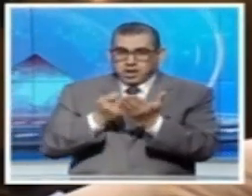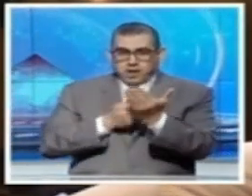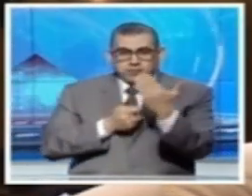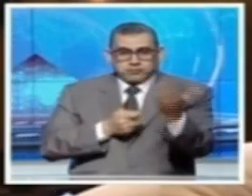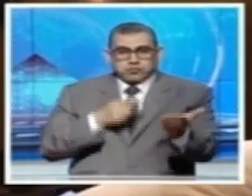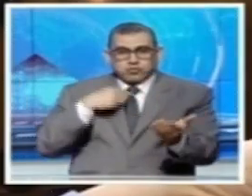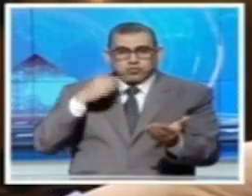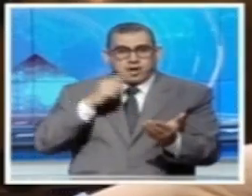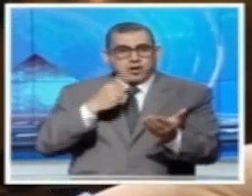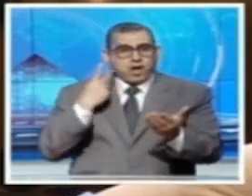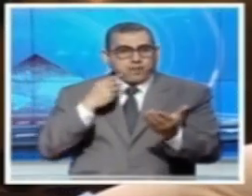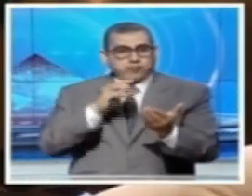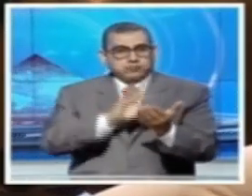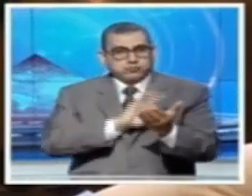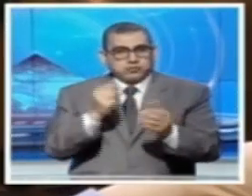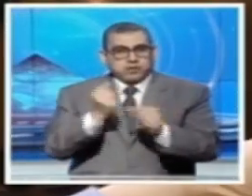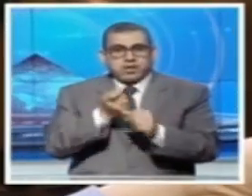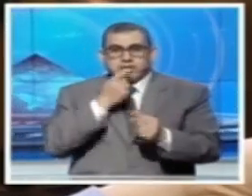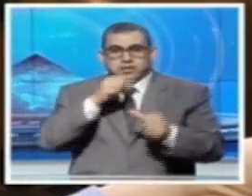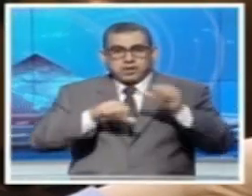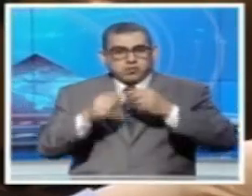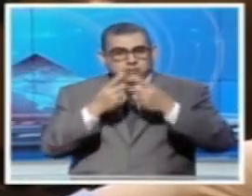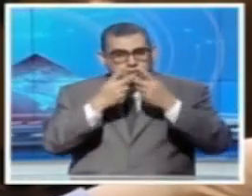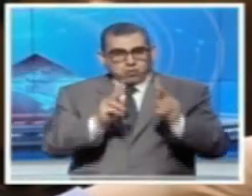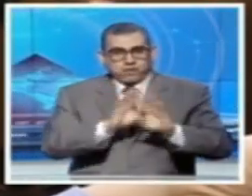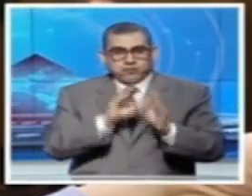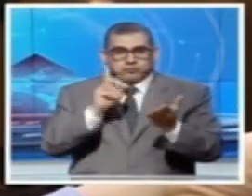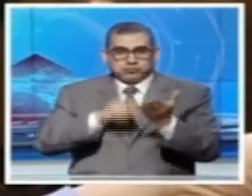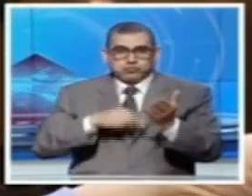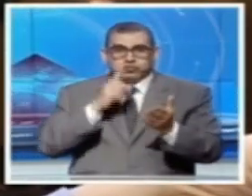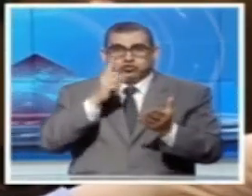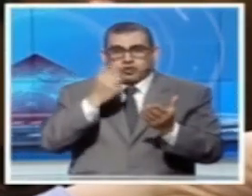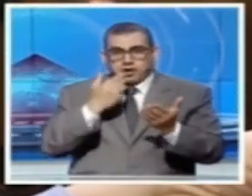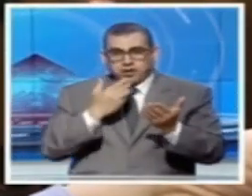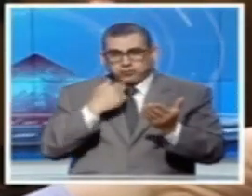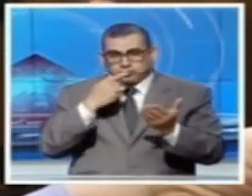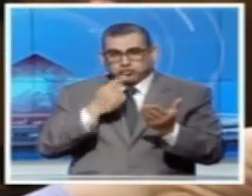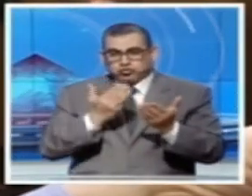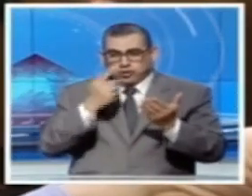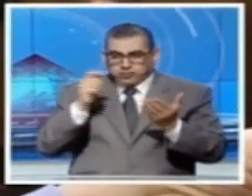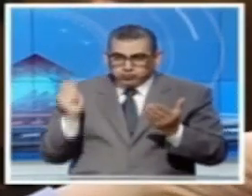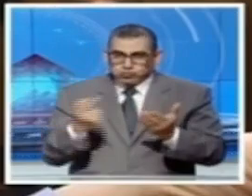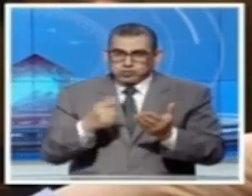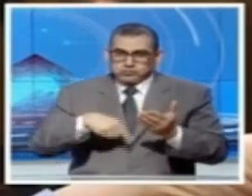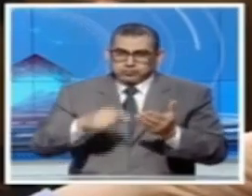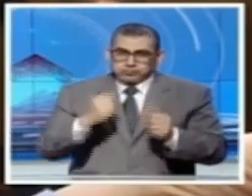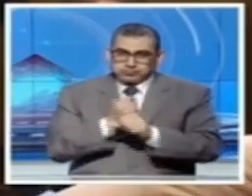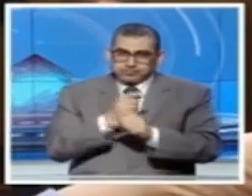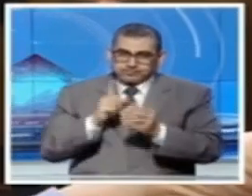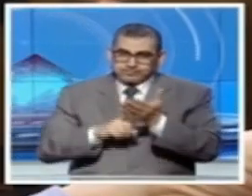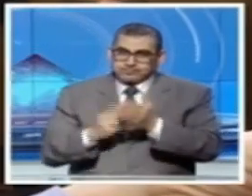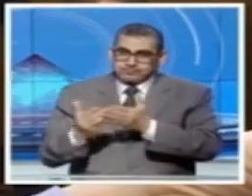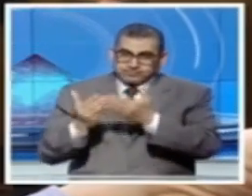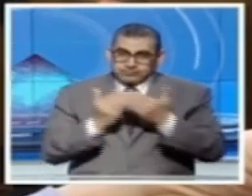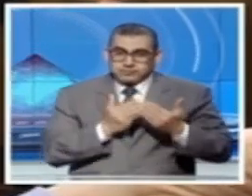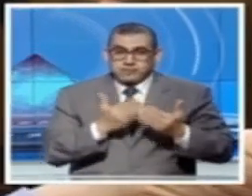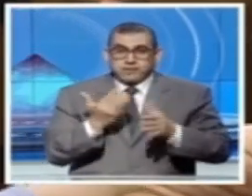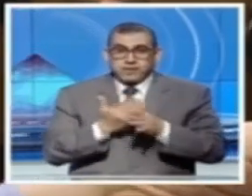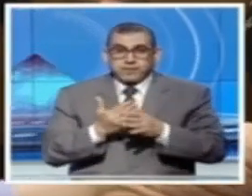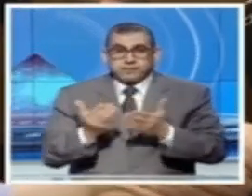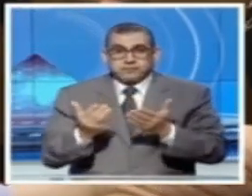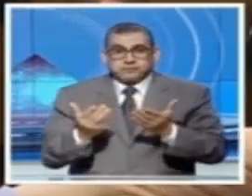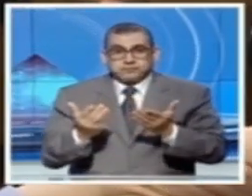تامر عصام في هيئة الدواء بخصوص هذا الموضوع. فنتمنى ان هم يسرعوا في هذه العملية بحيث ان